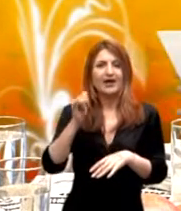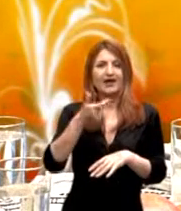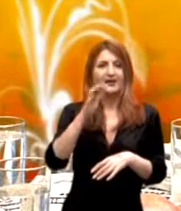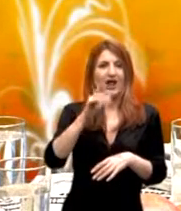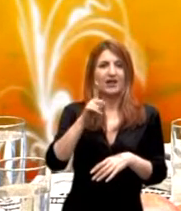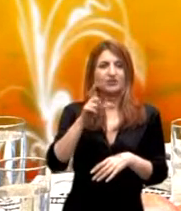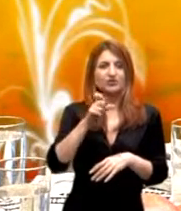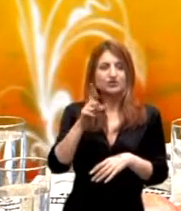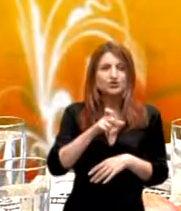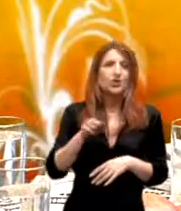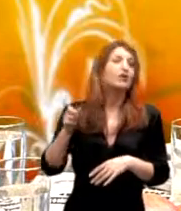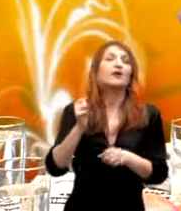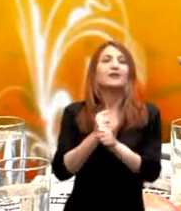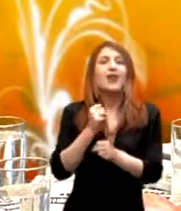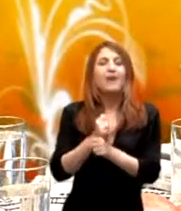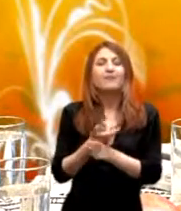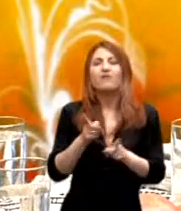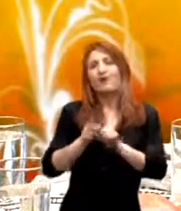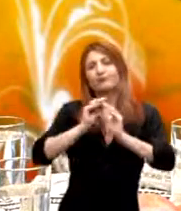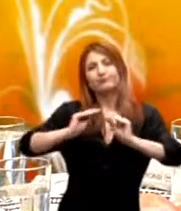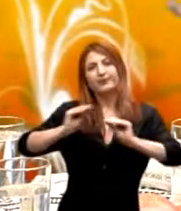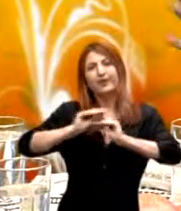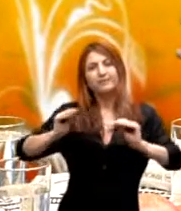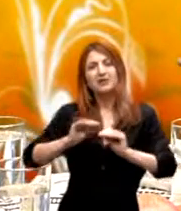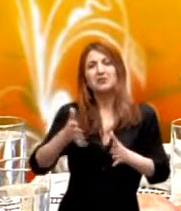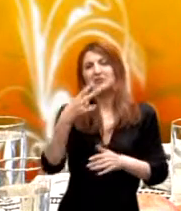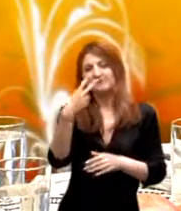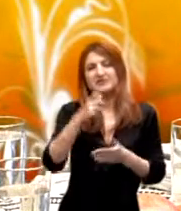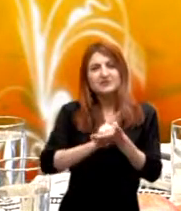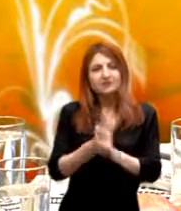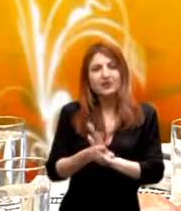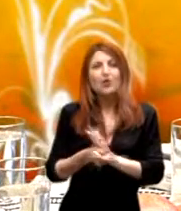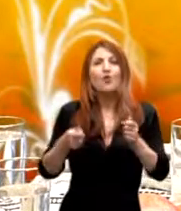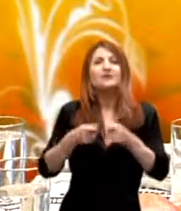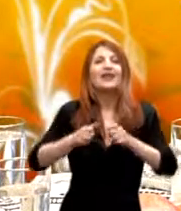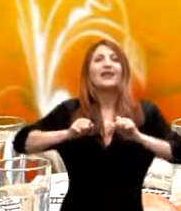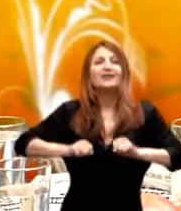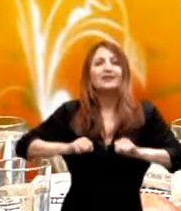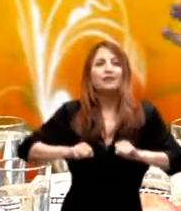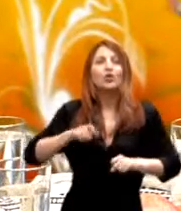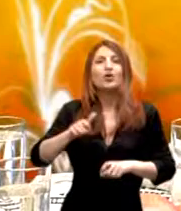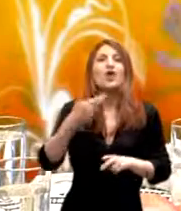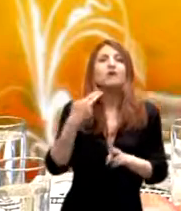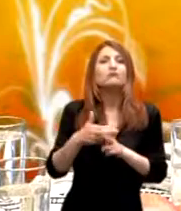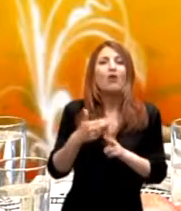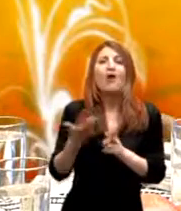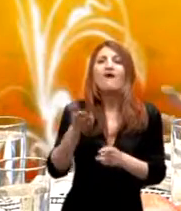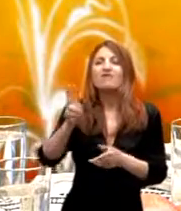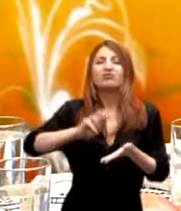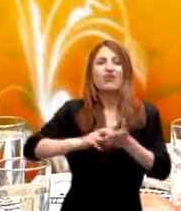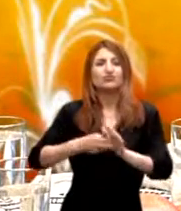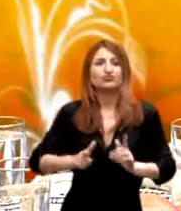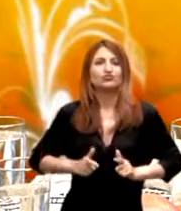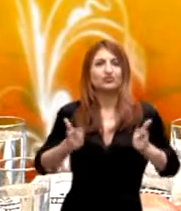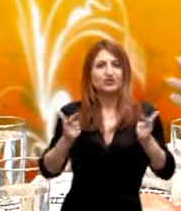Jelčić napraviti jedno predavanje od 20 minuta Debljina, bolest stila života.